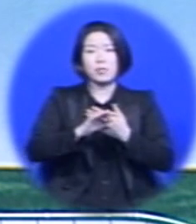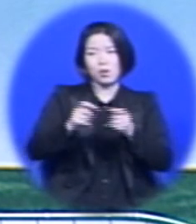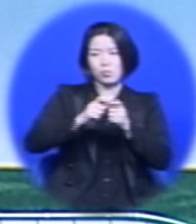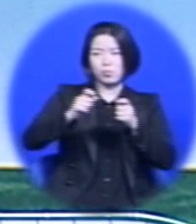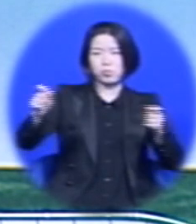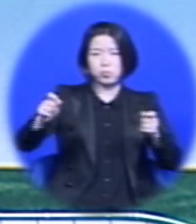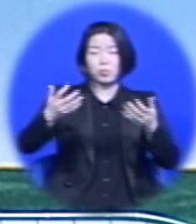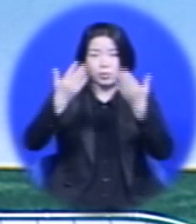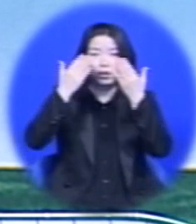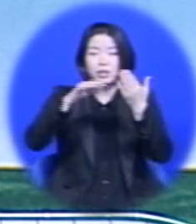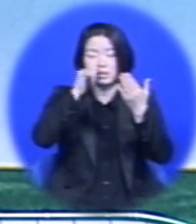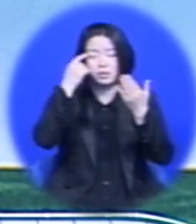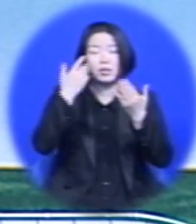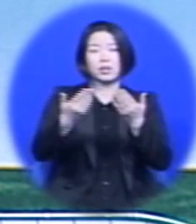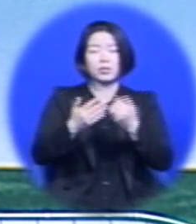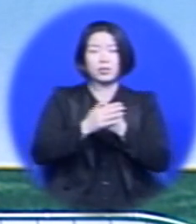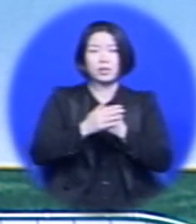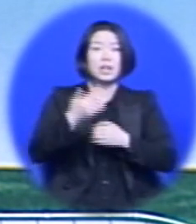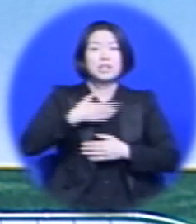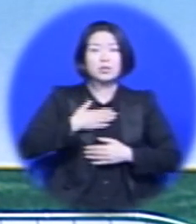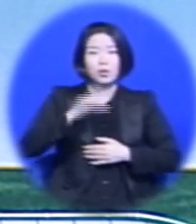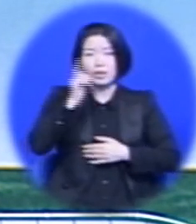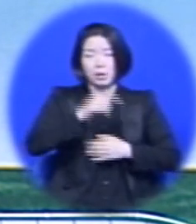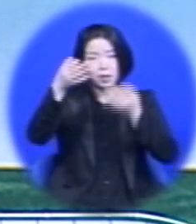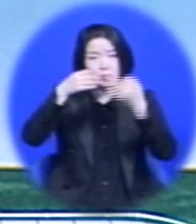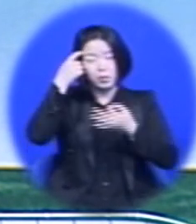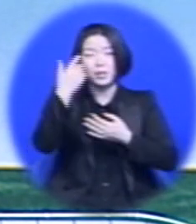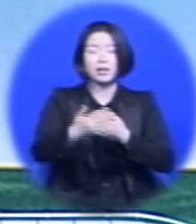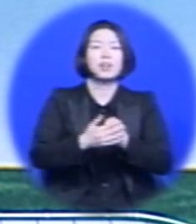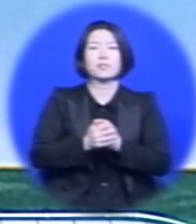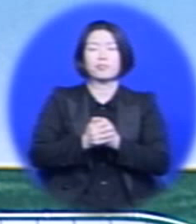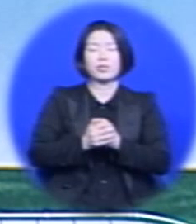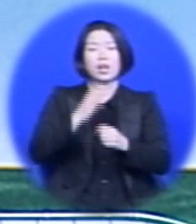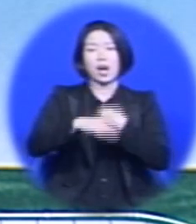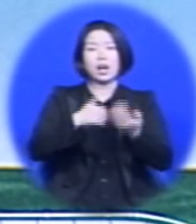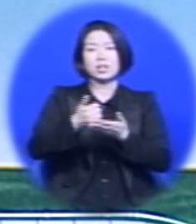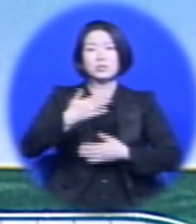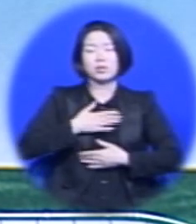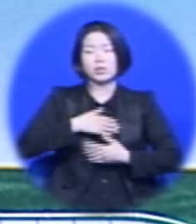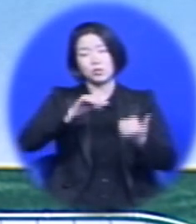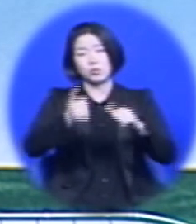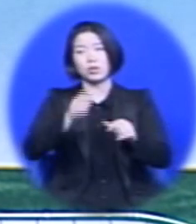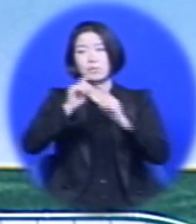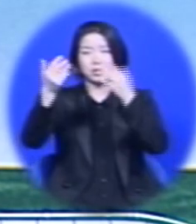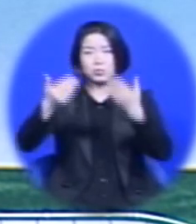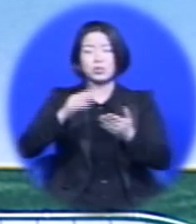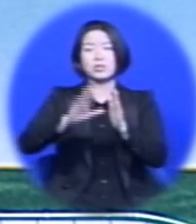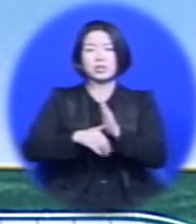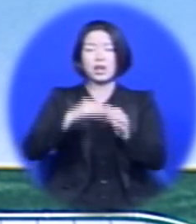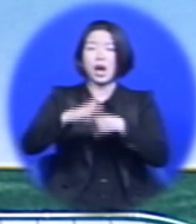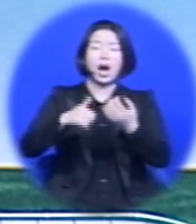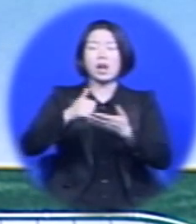보실 때 제가 그렇게 나빠 보입니까 저는 하나님이 저에게 죽으라고 말씀하실 때 하나님이 보실 때는